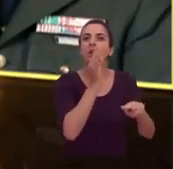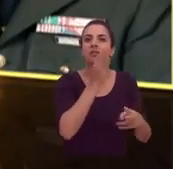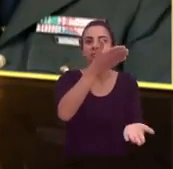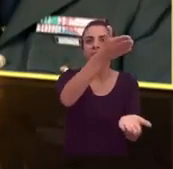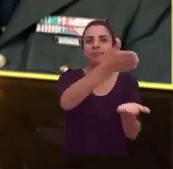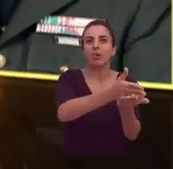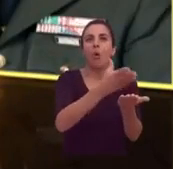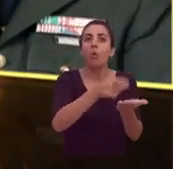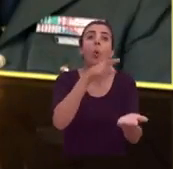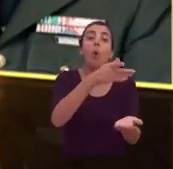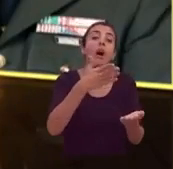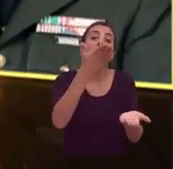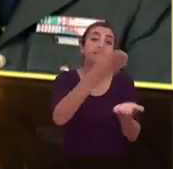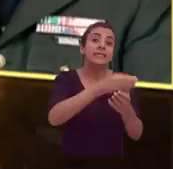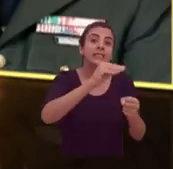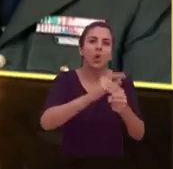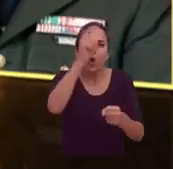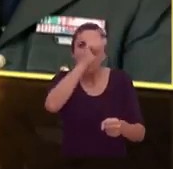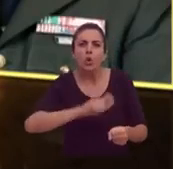her tarafından getirilen toprağa,